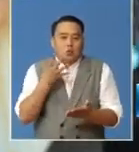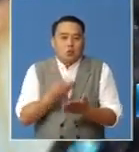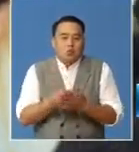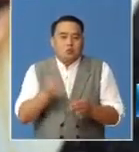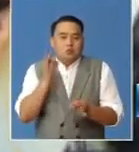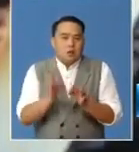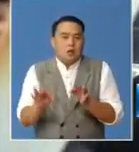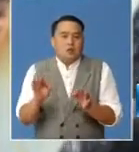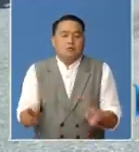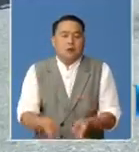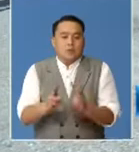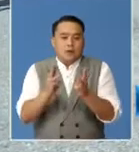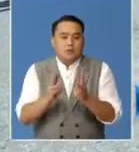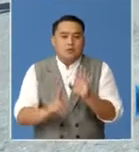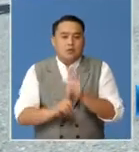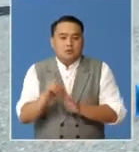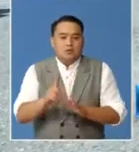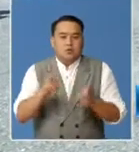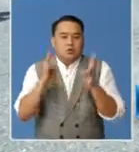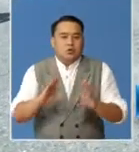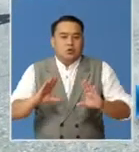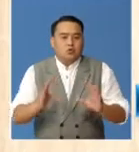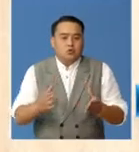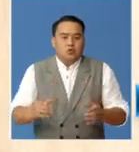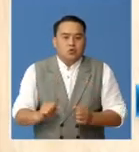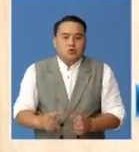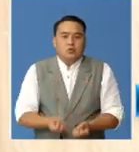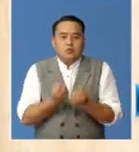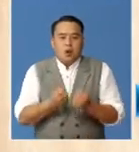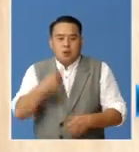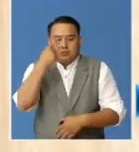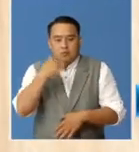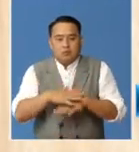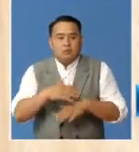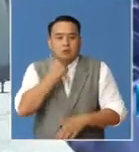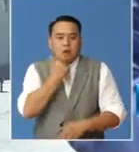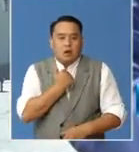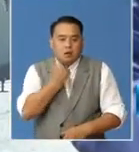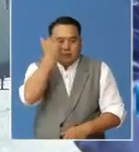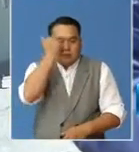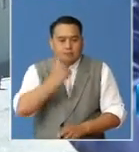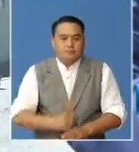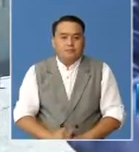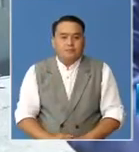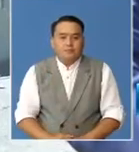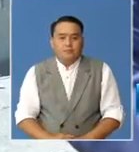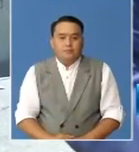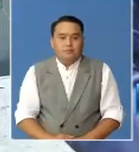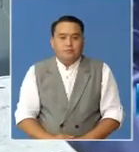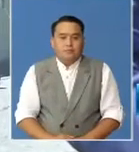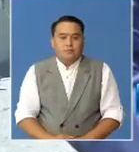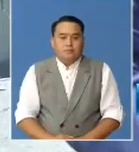баласын өртеп жібермек болғанда, қайғылы жағдайдың алдын алған қызметкерлерге ризашылығын білдірді. Один из случаев, когда,